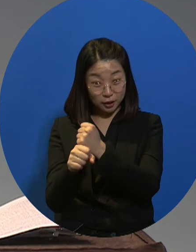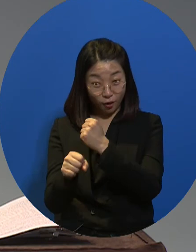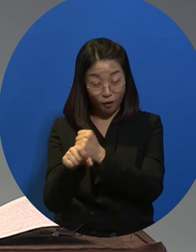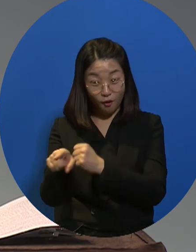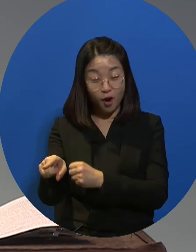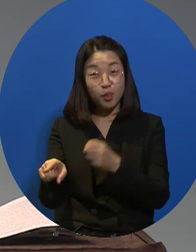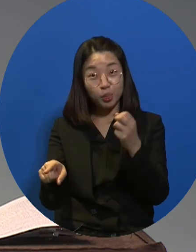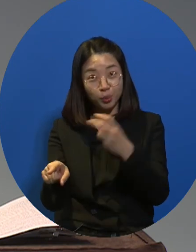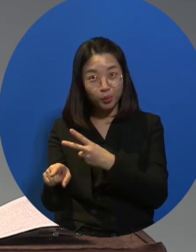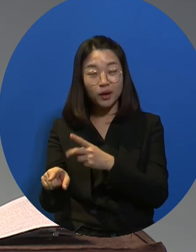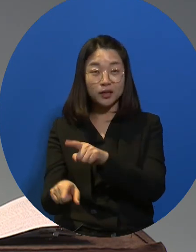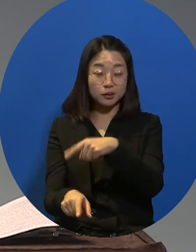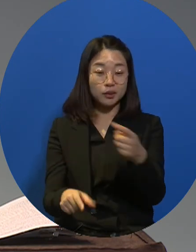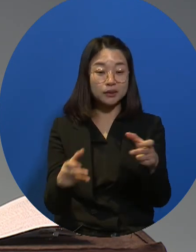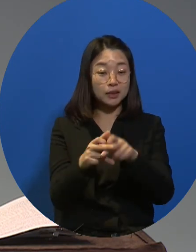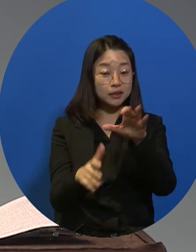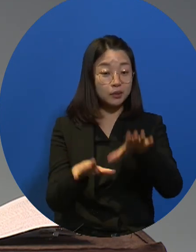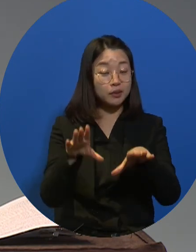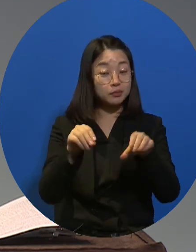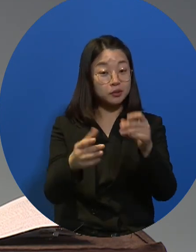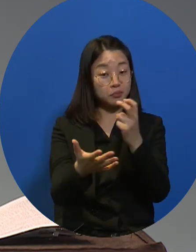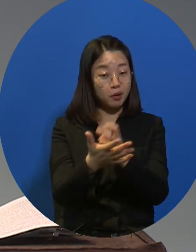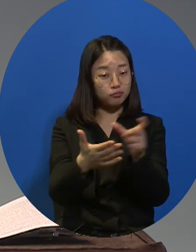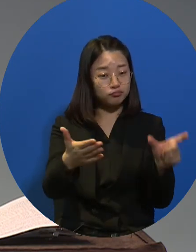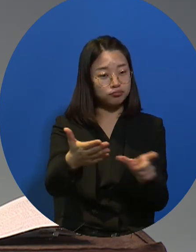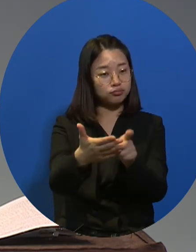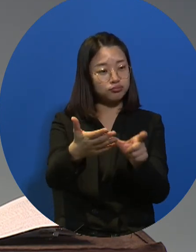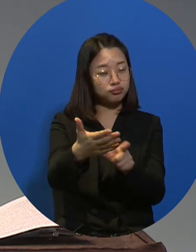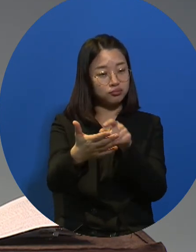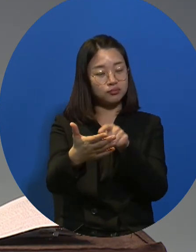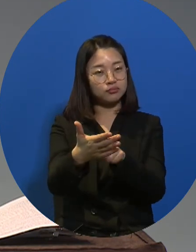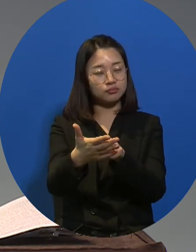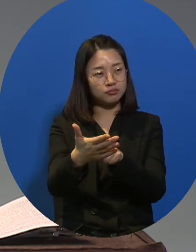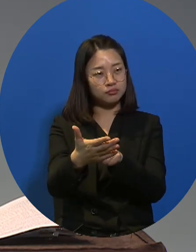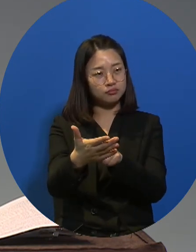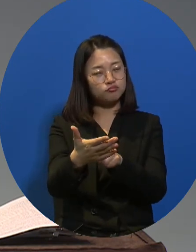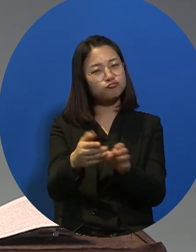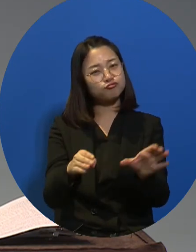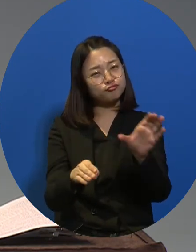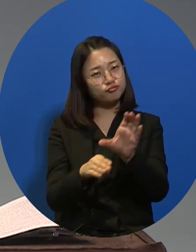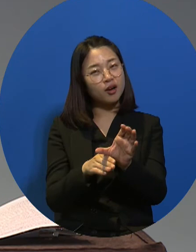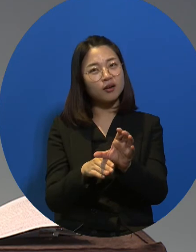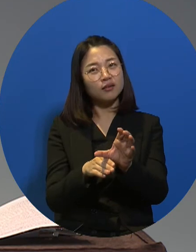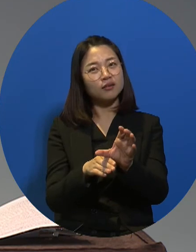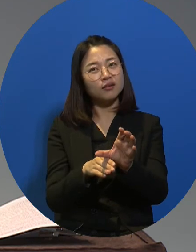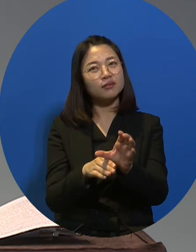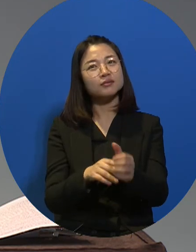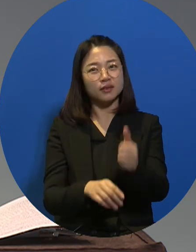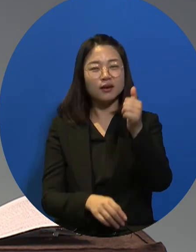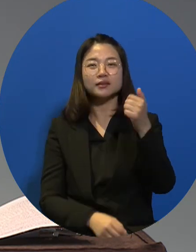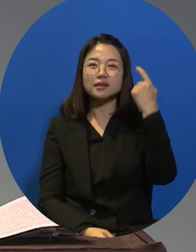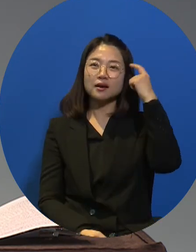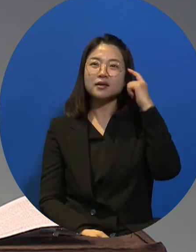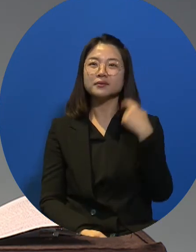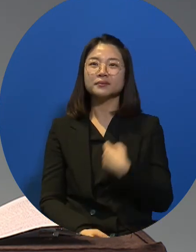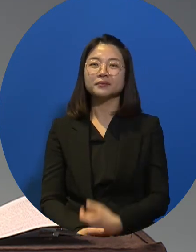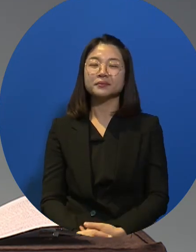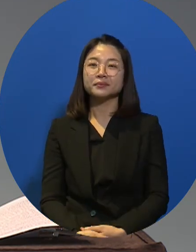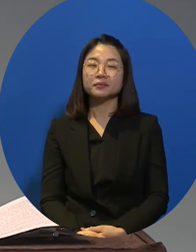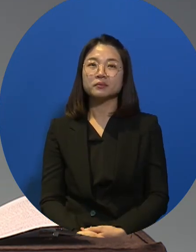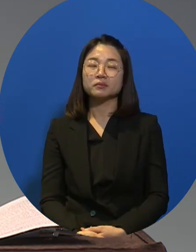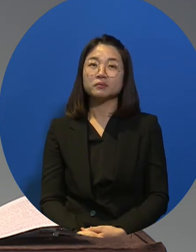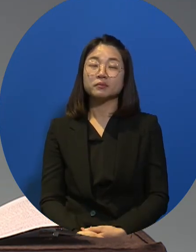보장법이나 아니면 장차법에 명기를 해두는 게 좋을 것 같다 이런 다양한 의견들이 나왔습니다.